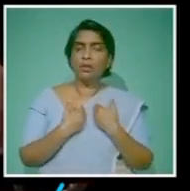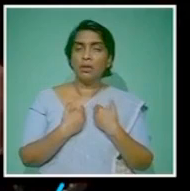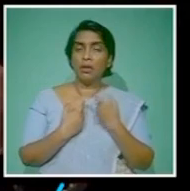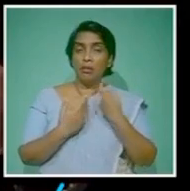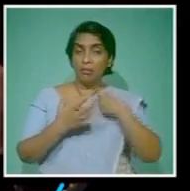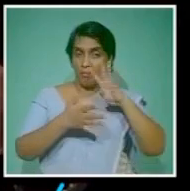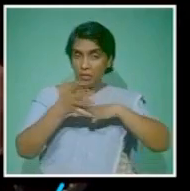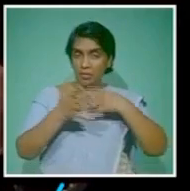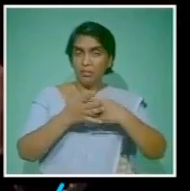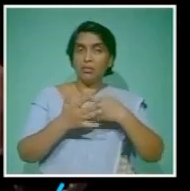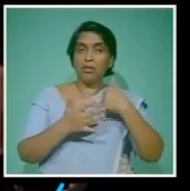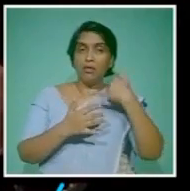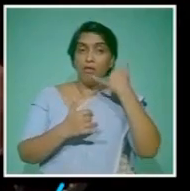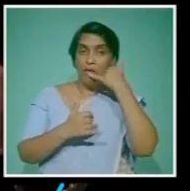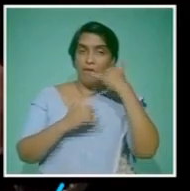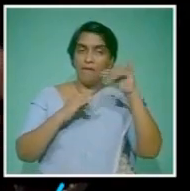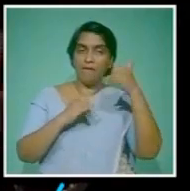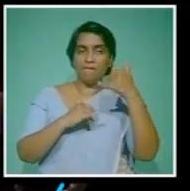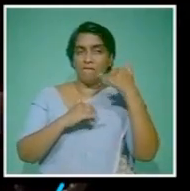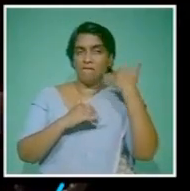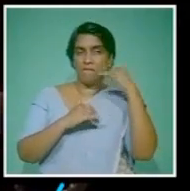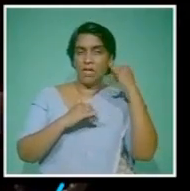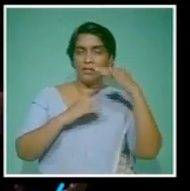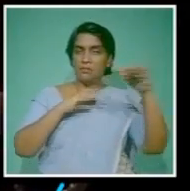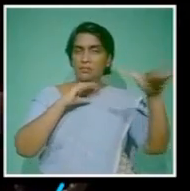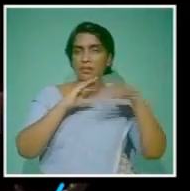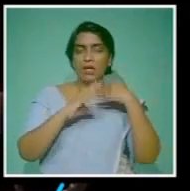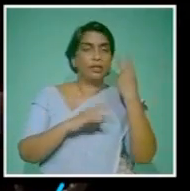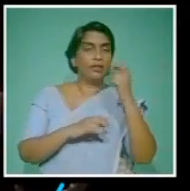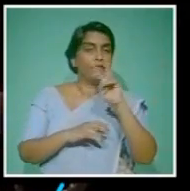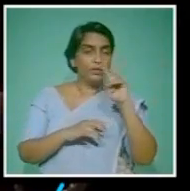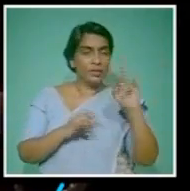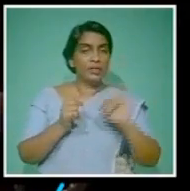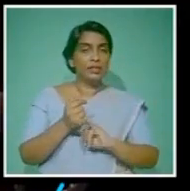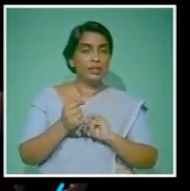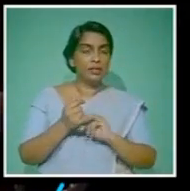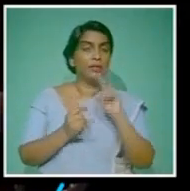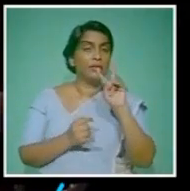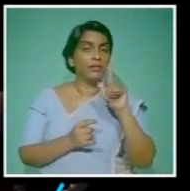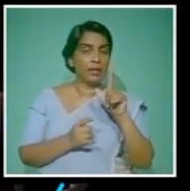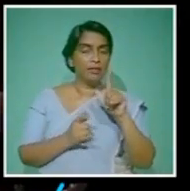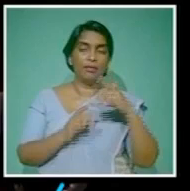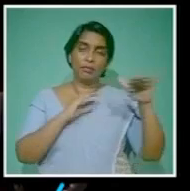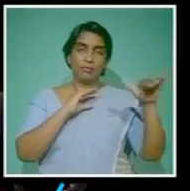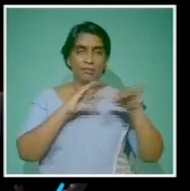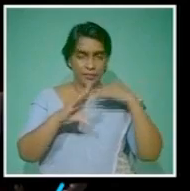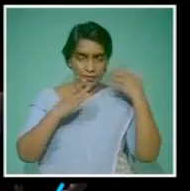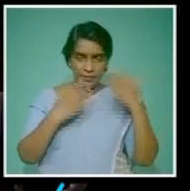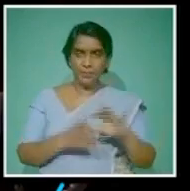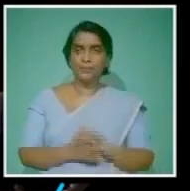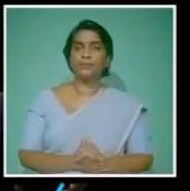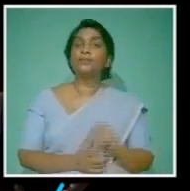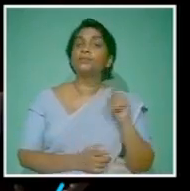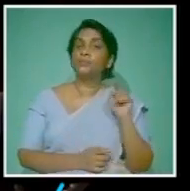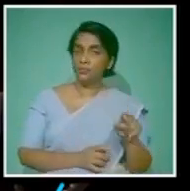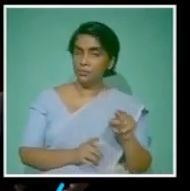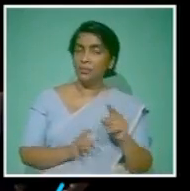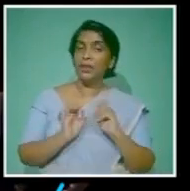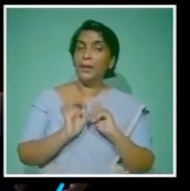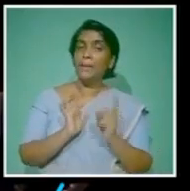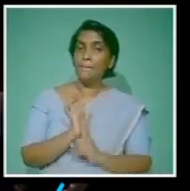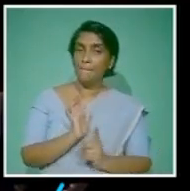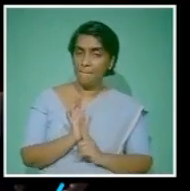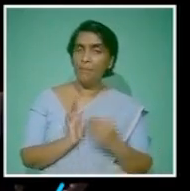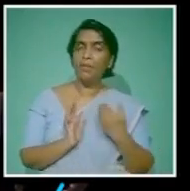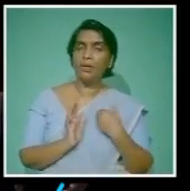ප්‍රකාශනය මාගේ දුරකථනයට WhatsApp පණිවිඩයක් මගින් 2022 සැප්තැම්බර් මාසයේ 27 වෙනි දින ගෙන්වා ගන්නා ලදී. ඒ අනුව එම බිල්පත් පිළිබඳව